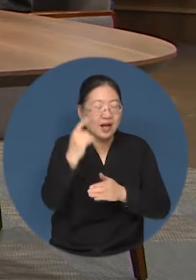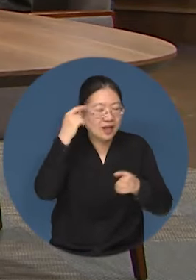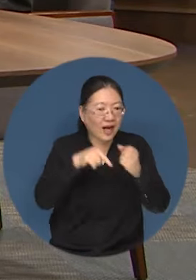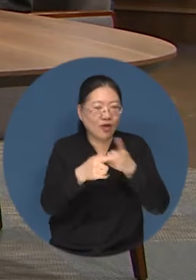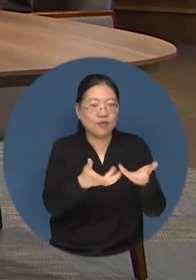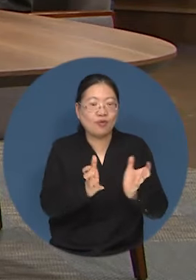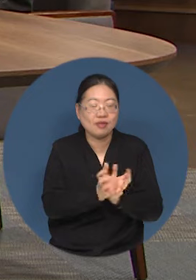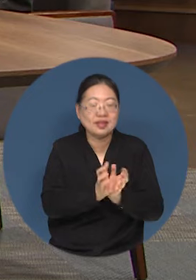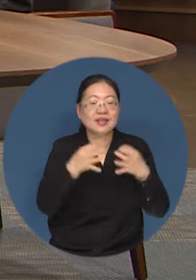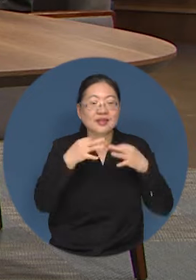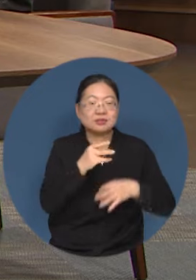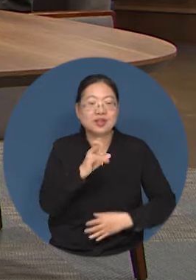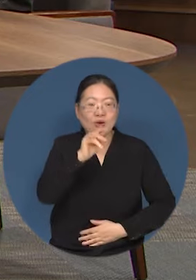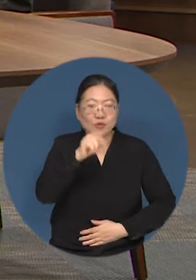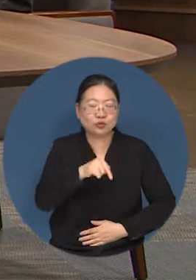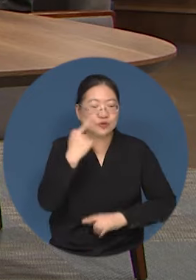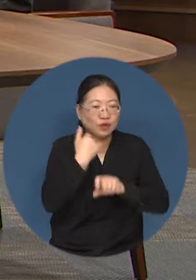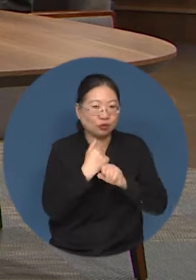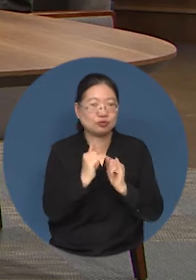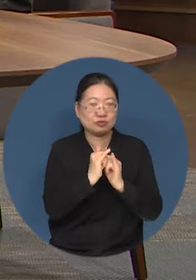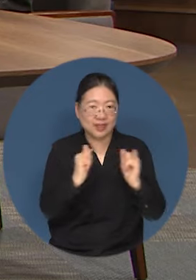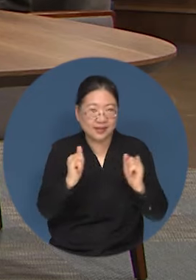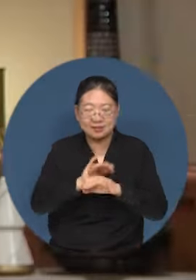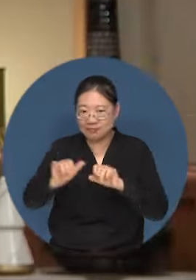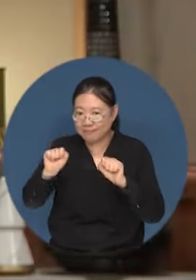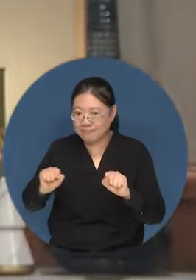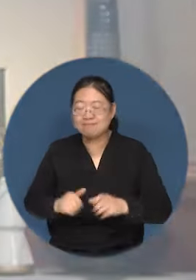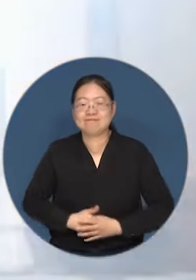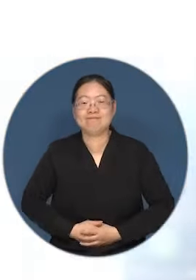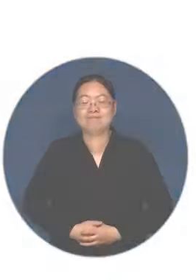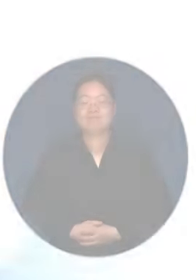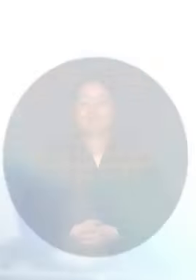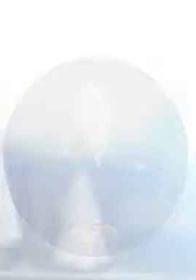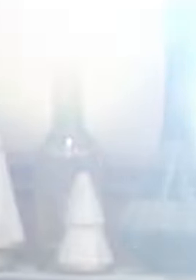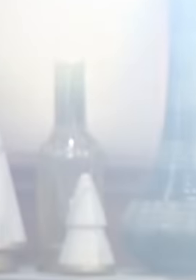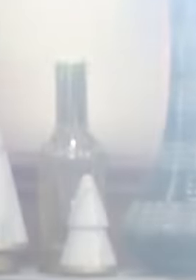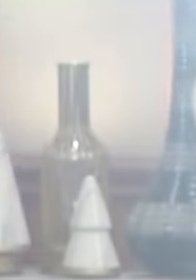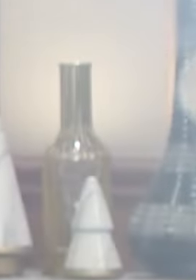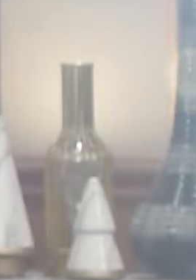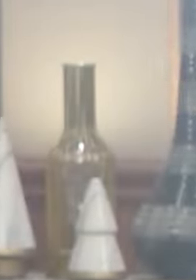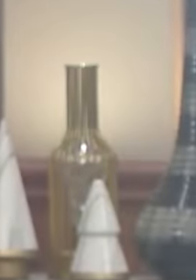국립수산과학원의 김현우 연구관이십니다. 어서 오십시오.